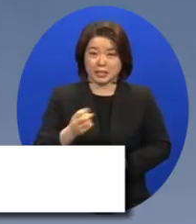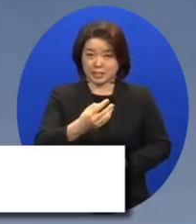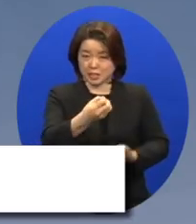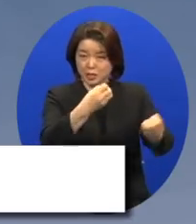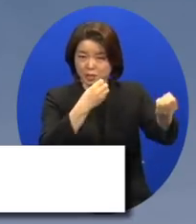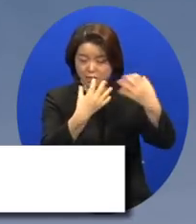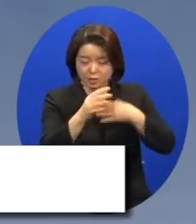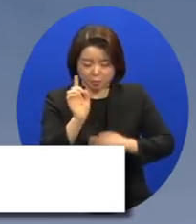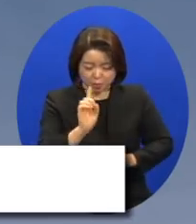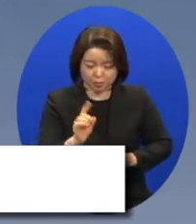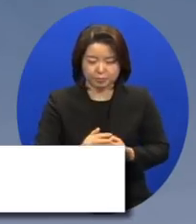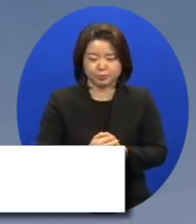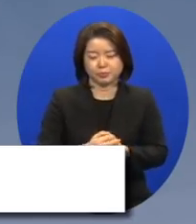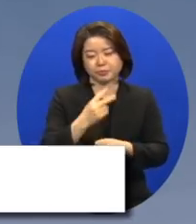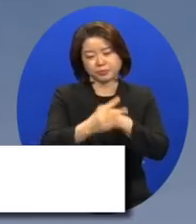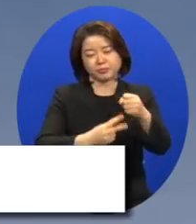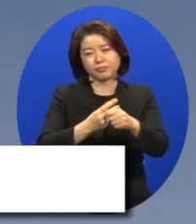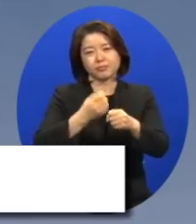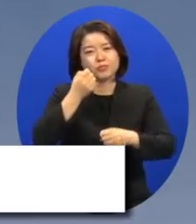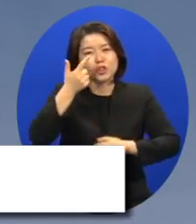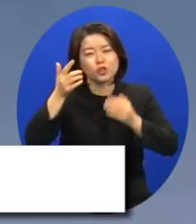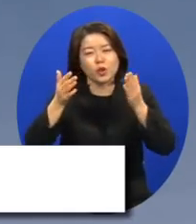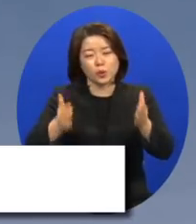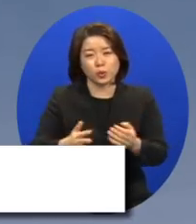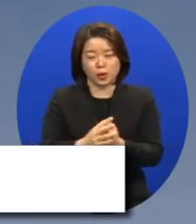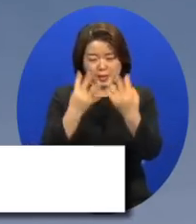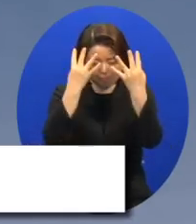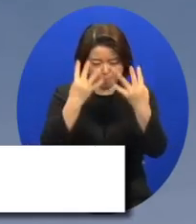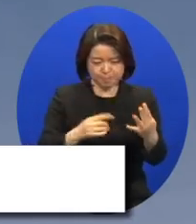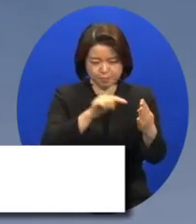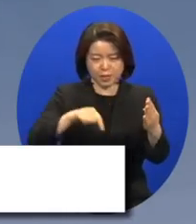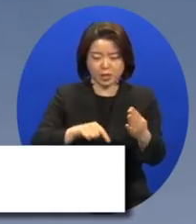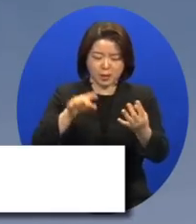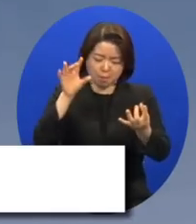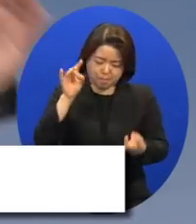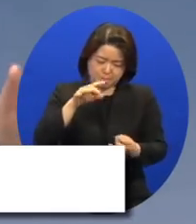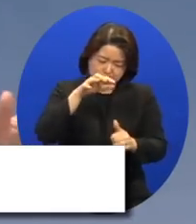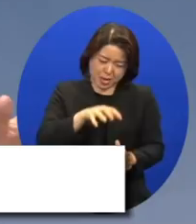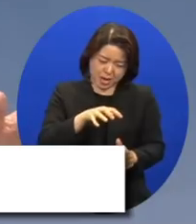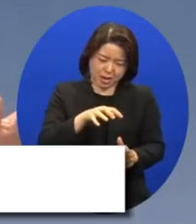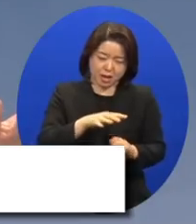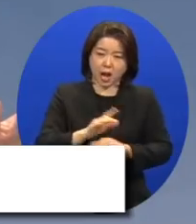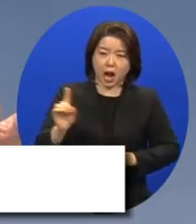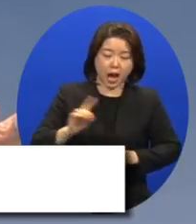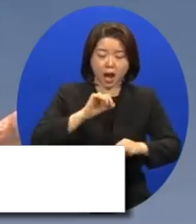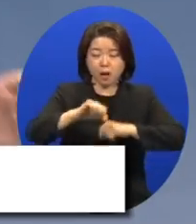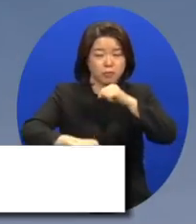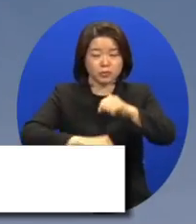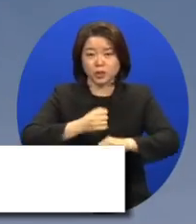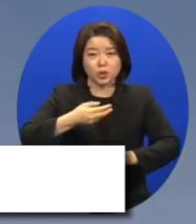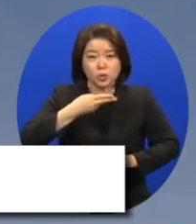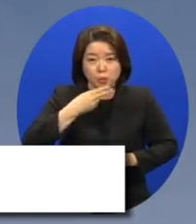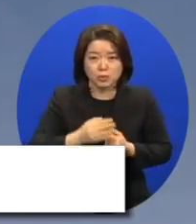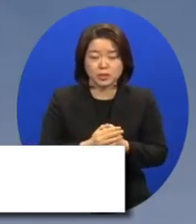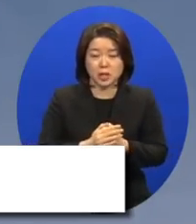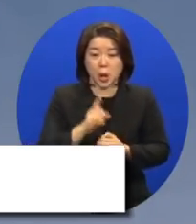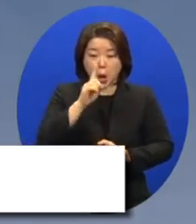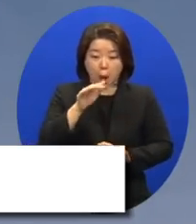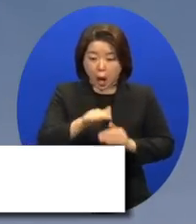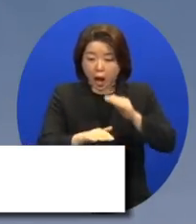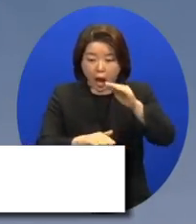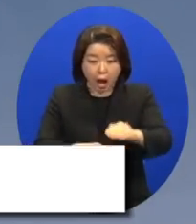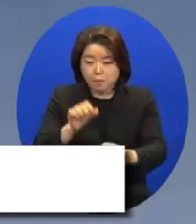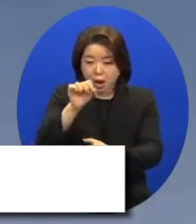이야기가 2년 6개월 동안 수용소에서 꼼짝없이 갇혀 서 아무런 자유도 없이 한 발자국도